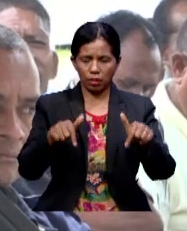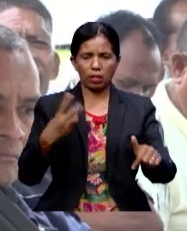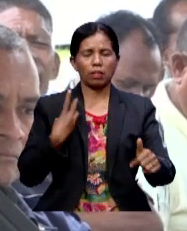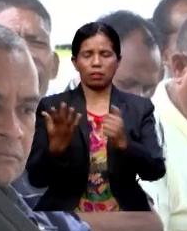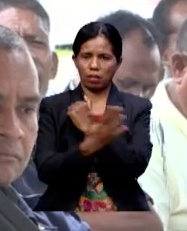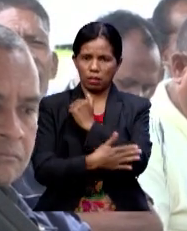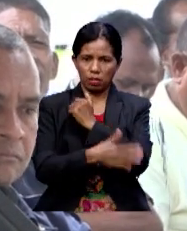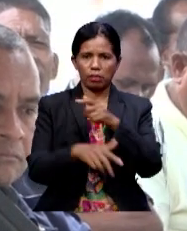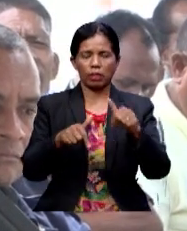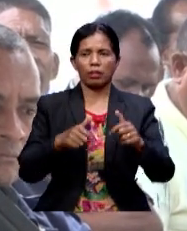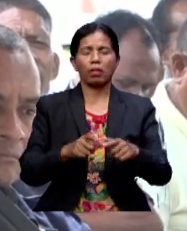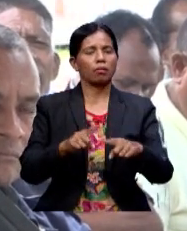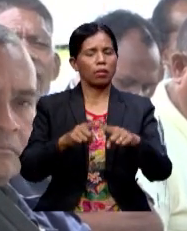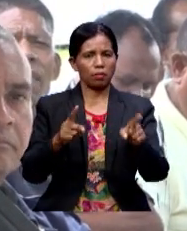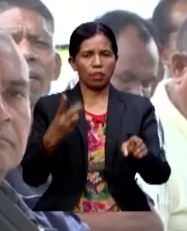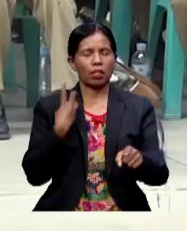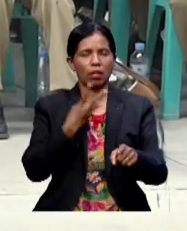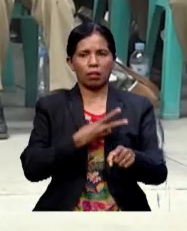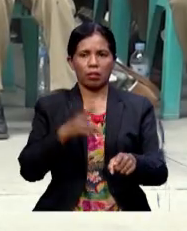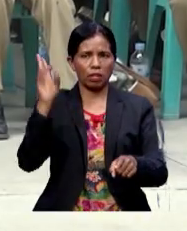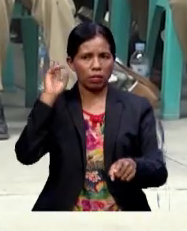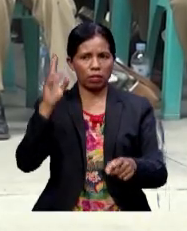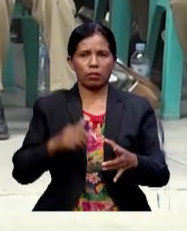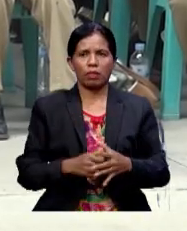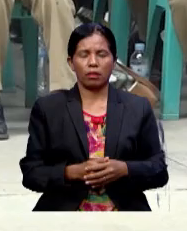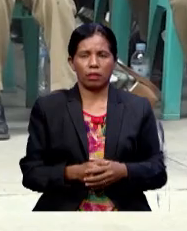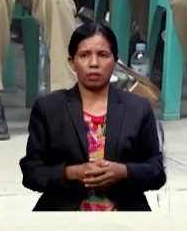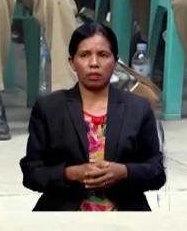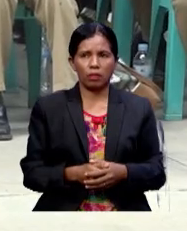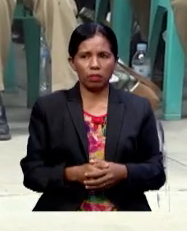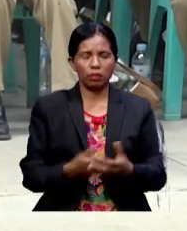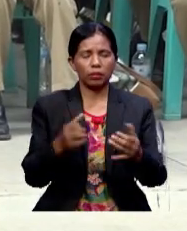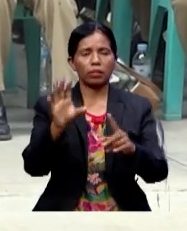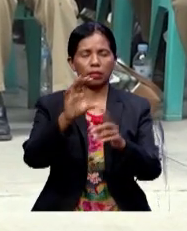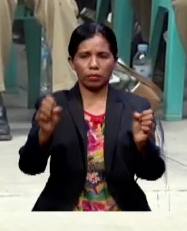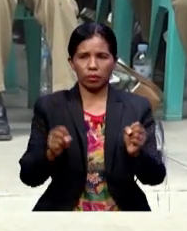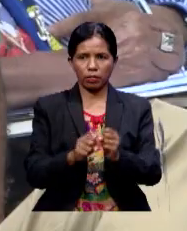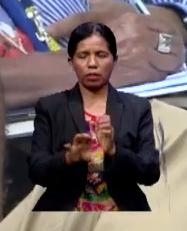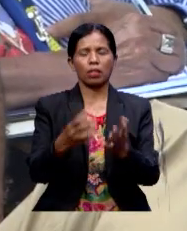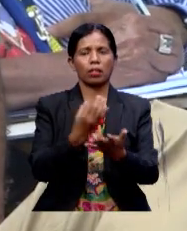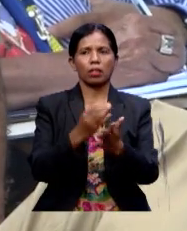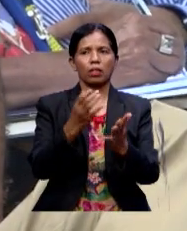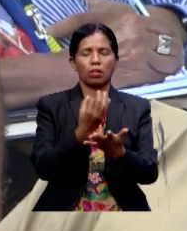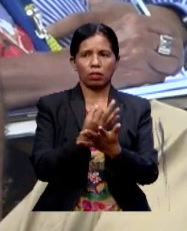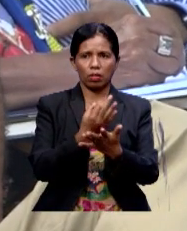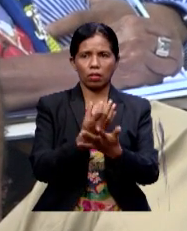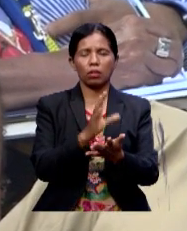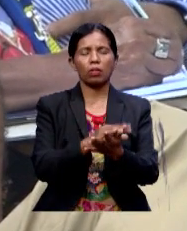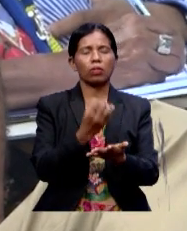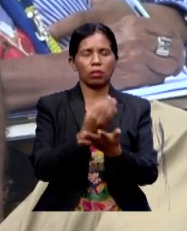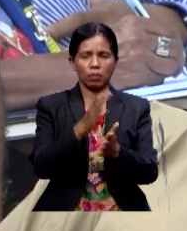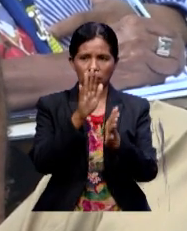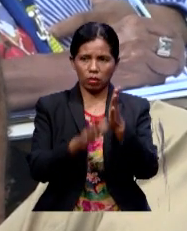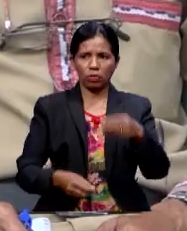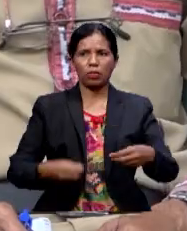relaran mabe ami rona ade Dadaung ne otorare lokal sira hetan de torsamento operasional komontante ne beki ko di